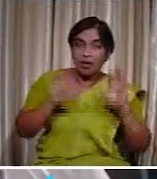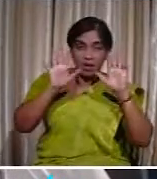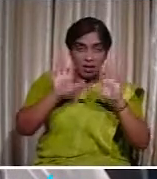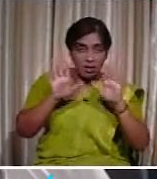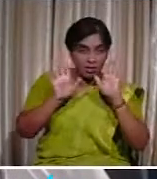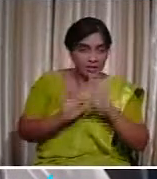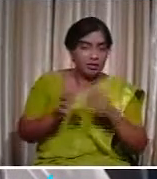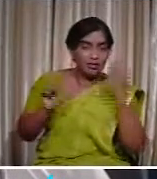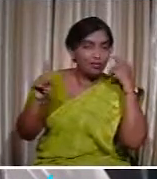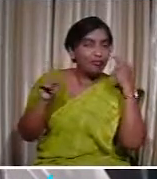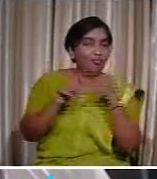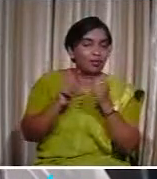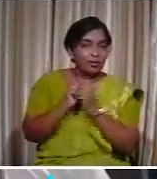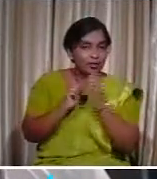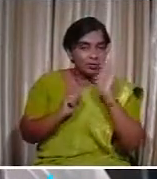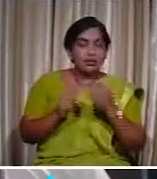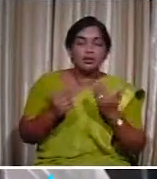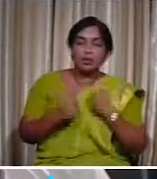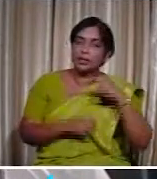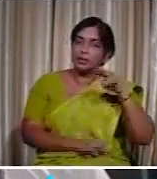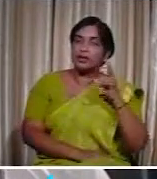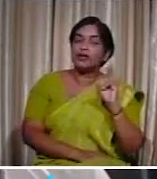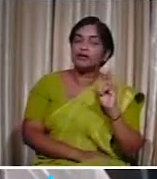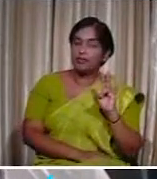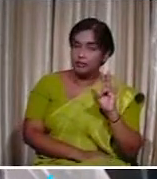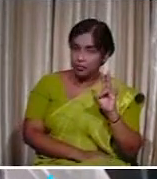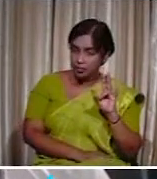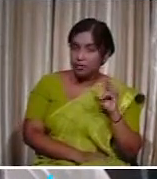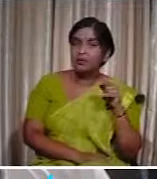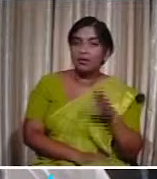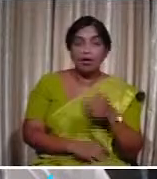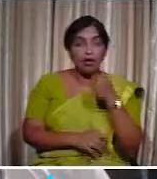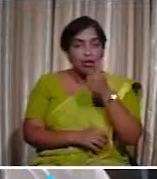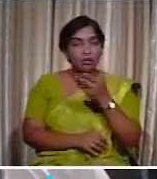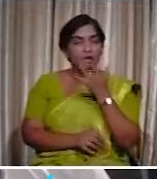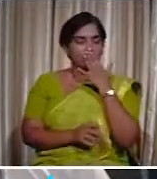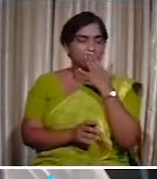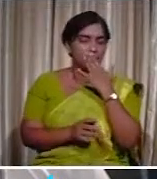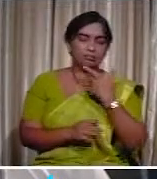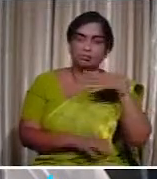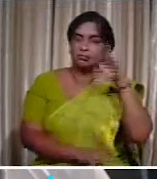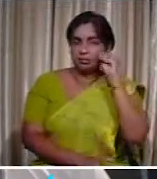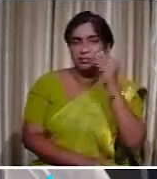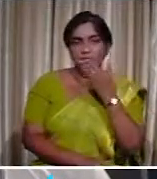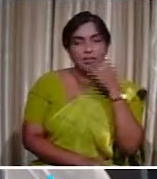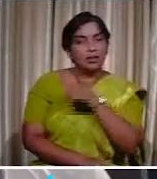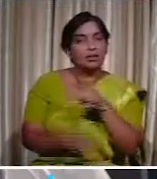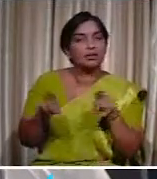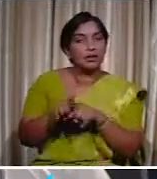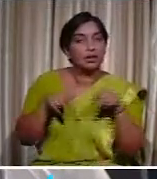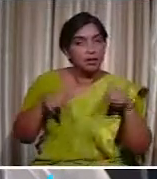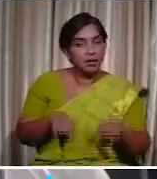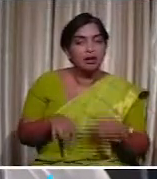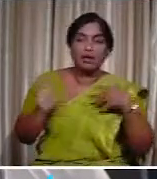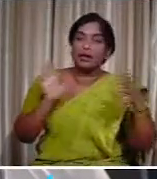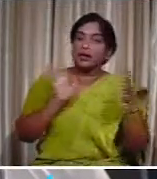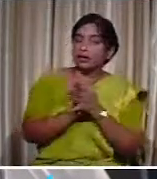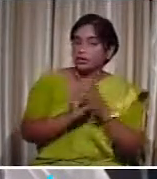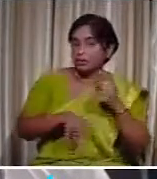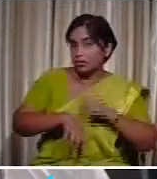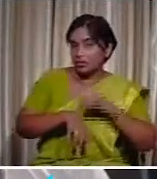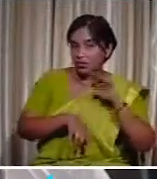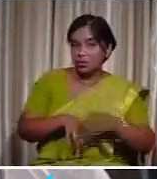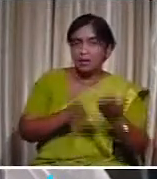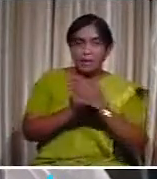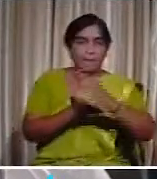ඇතිවෙච්ච සිද්ධියත් එක්ක අපි 225 දෙනාටම හොඳ පාඩමක් ඉගෙනගන්න පුළුවන්. ඒ නිසා අපි දැන් එකතු වෙන්න ඕන වෙලාවක්. අපි